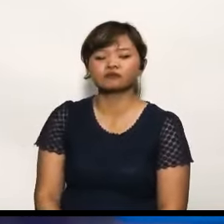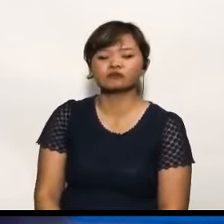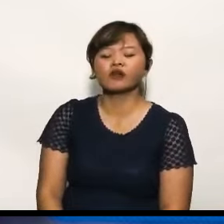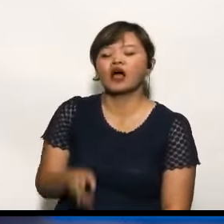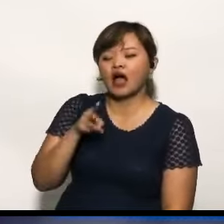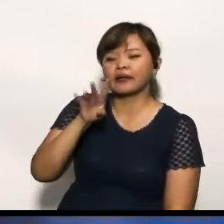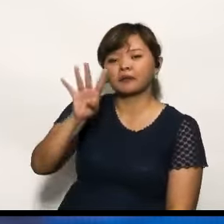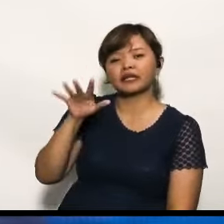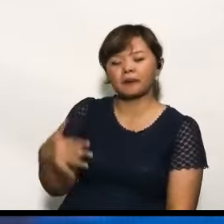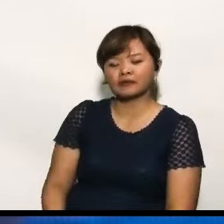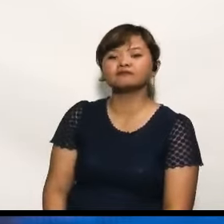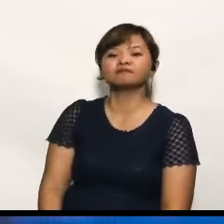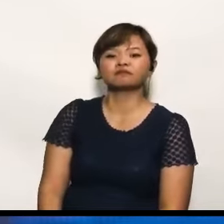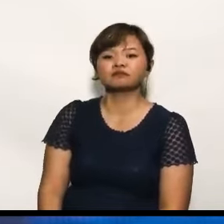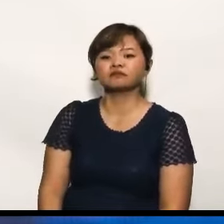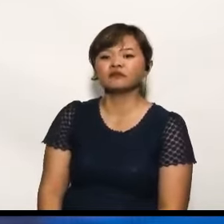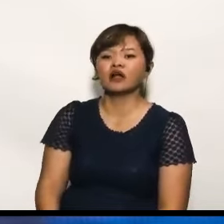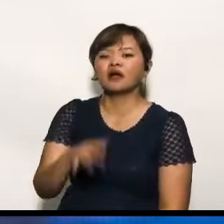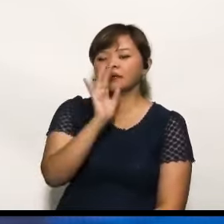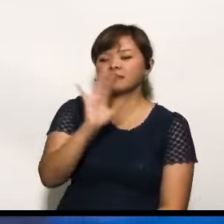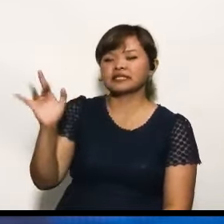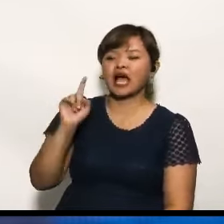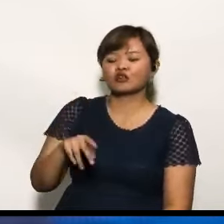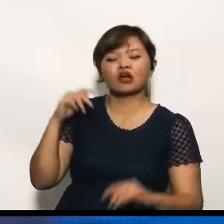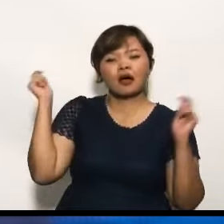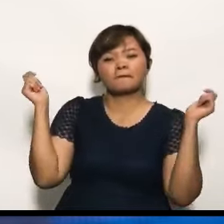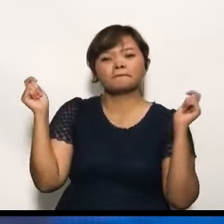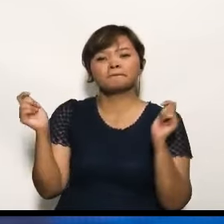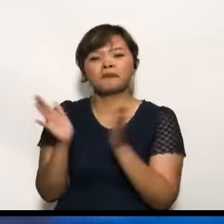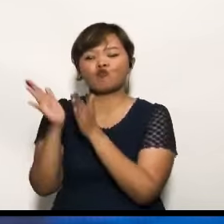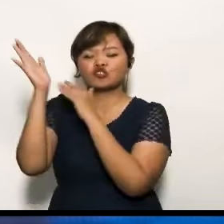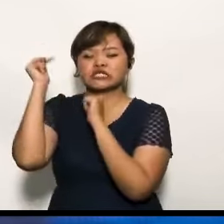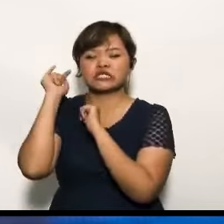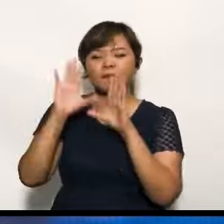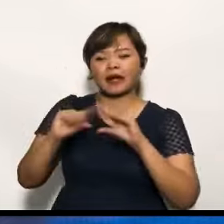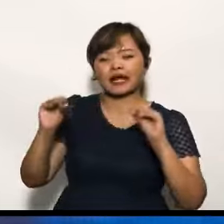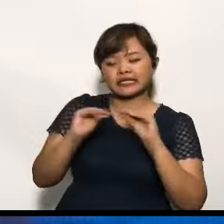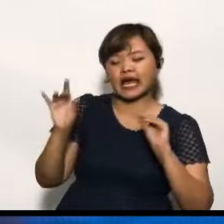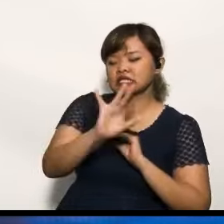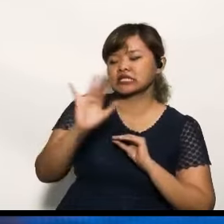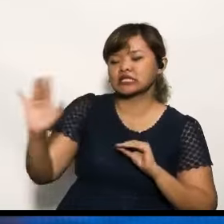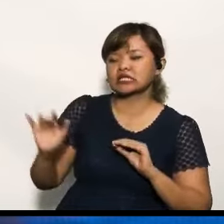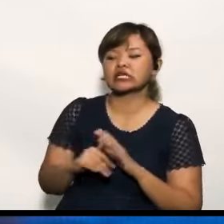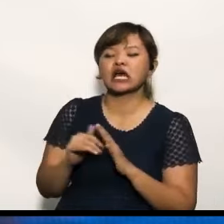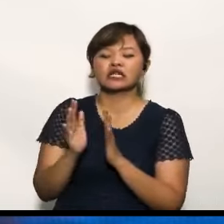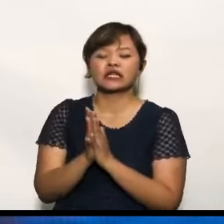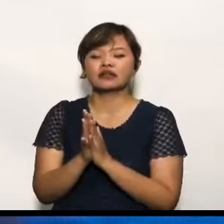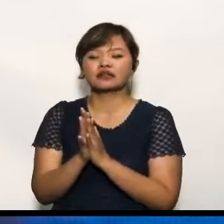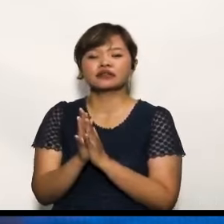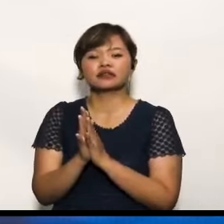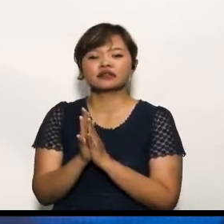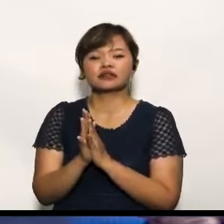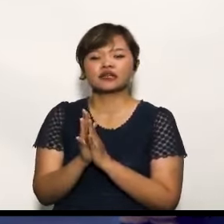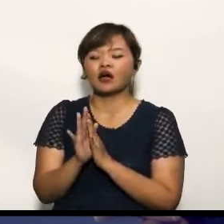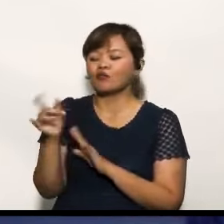Kemudian ayat 4 ngomongnya apa? Baiklah tiap-tiap orang menguji pekerjaannya sendiri. Maka ia boleh bermegah melihat keadaannya sendiri dan bukan